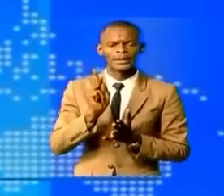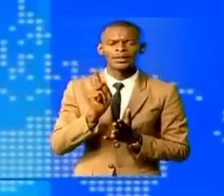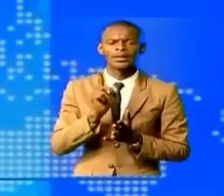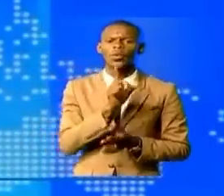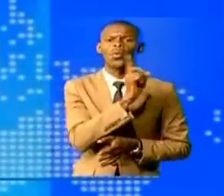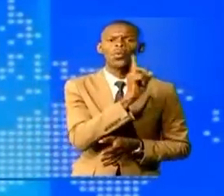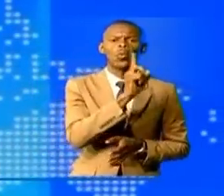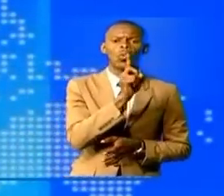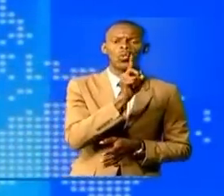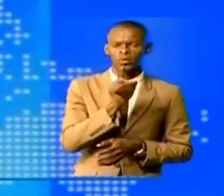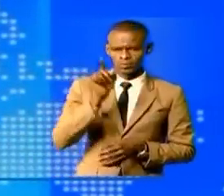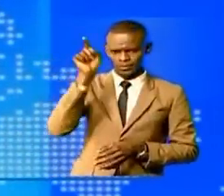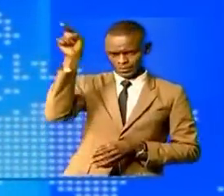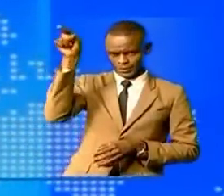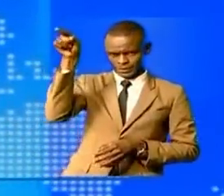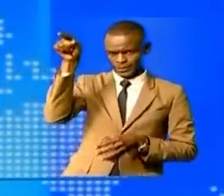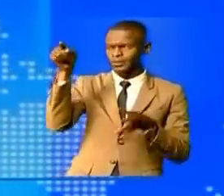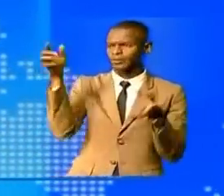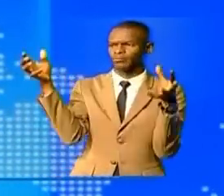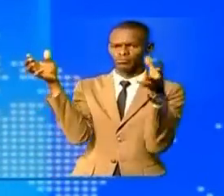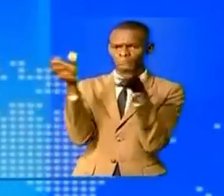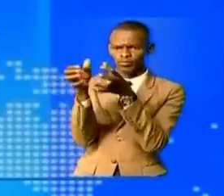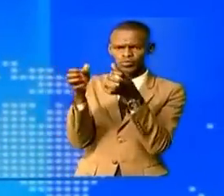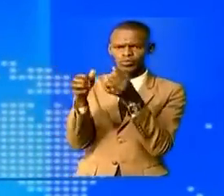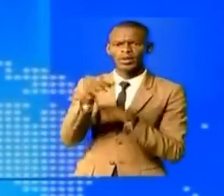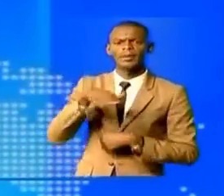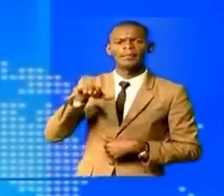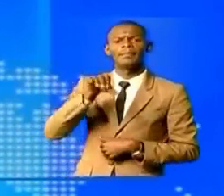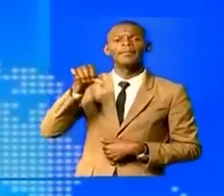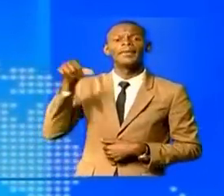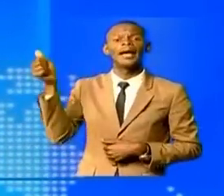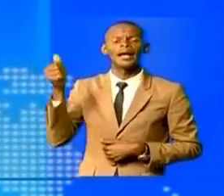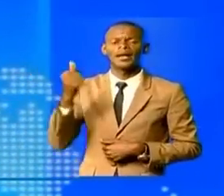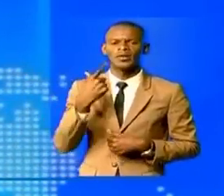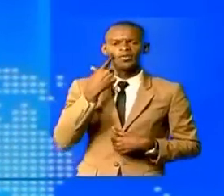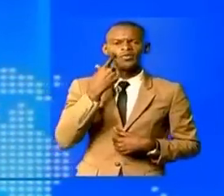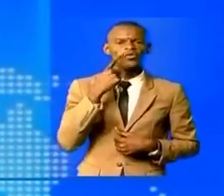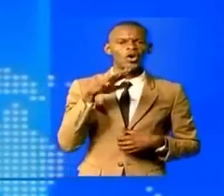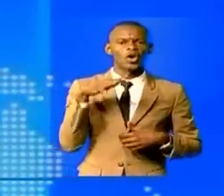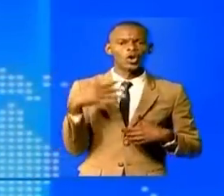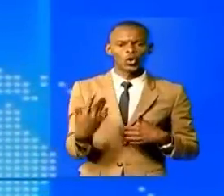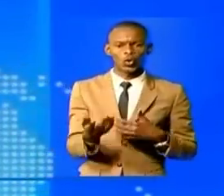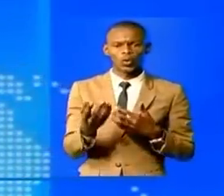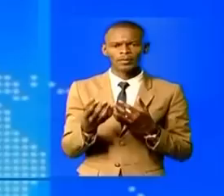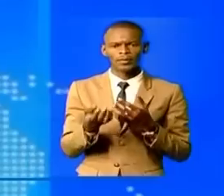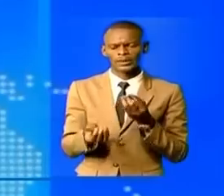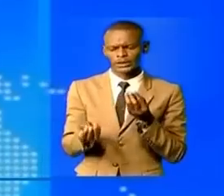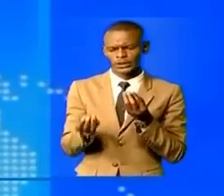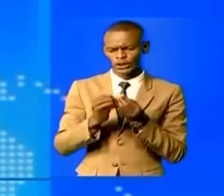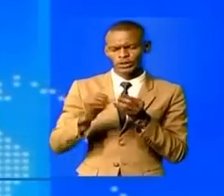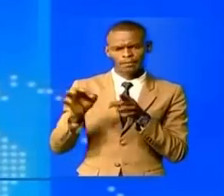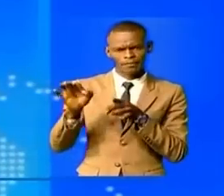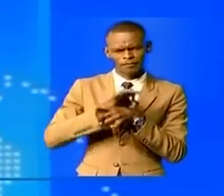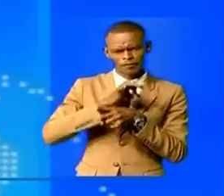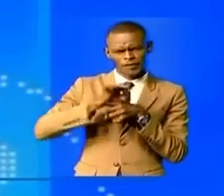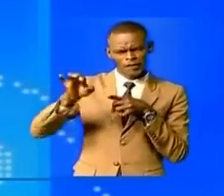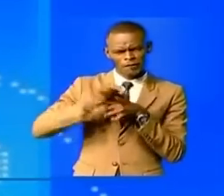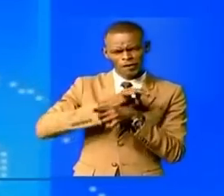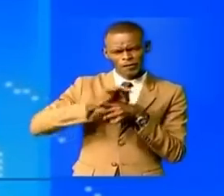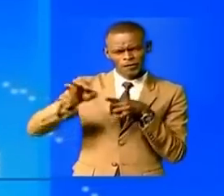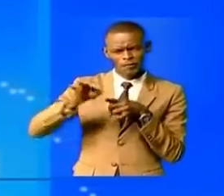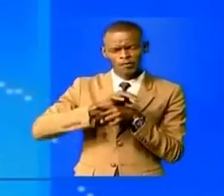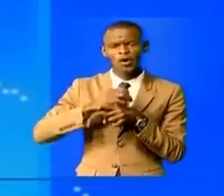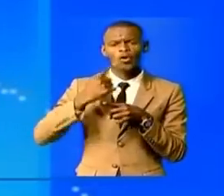la région des Grands Lacs, axée sur le renforcement des réseaux des acteurs de la paix en Afrique centrale. Le but est de